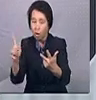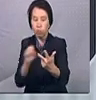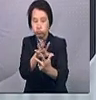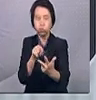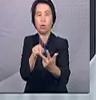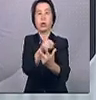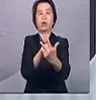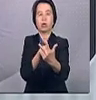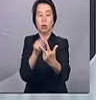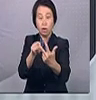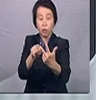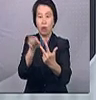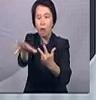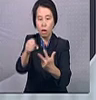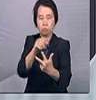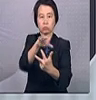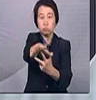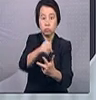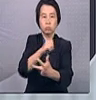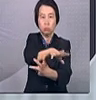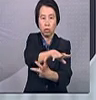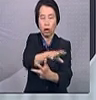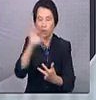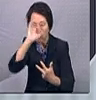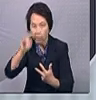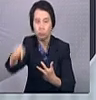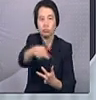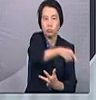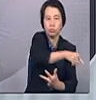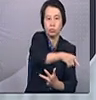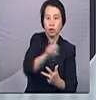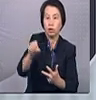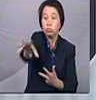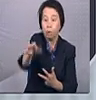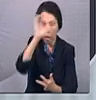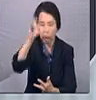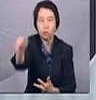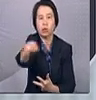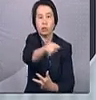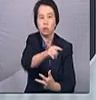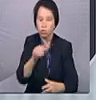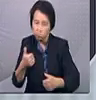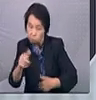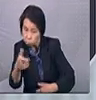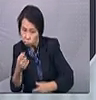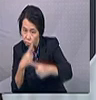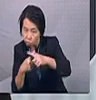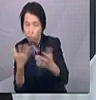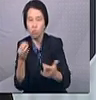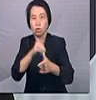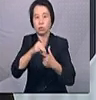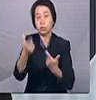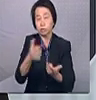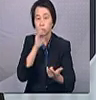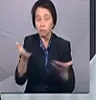keluarga dia berhubung dengan generasi kedua, kita pun cari generasi kedua dan pastikan mereka positif ke tidak. Jadi proaktif, daripada